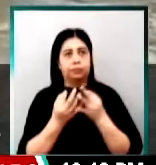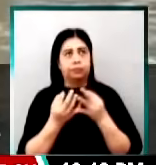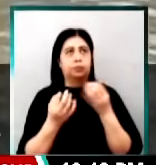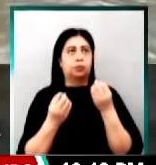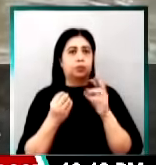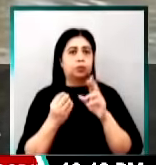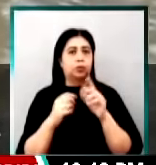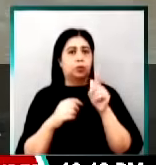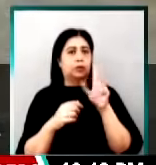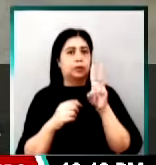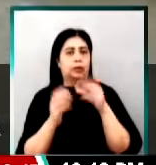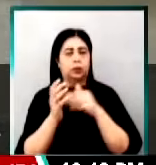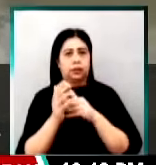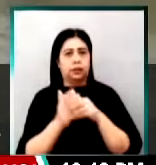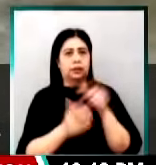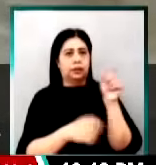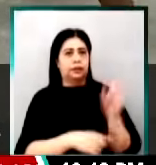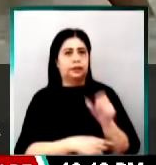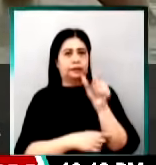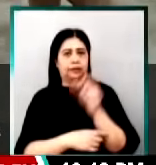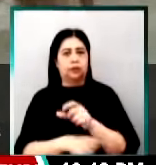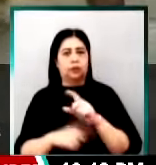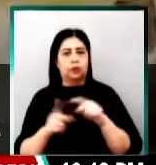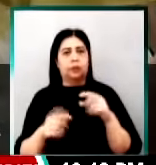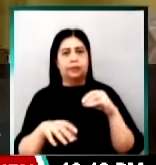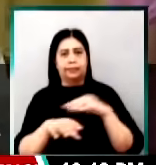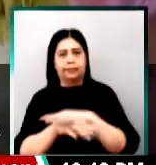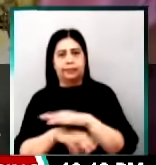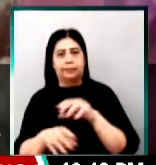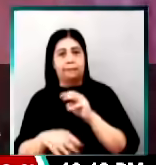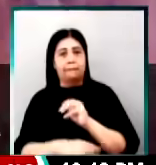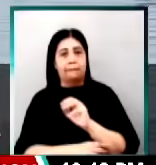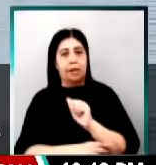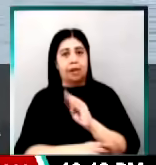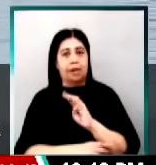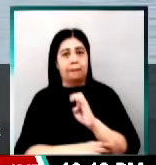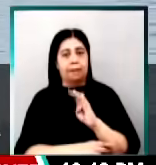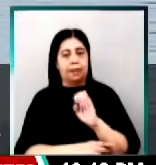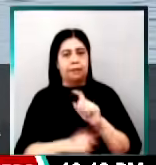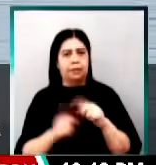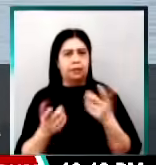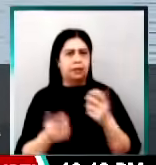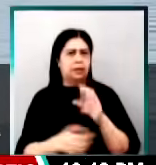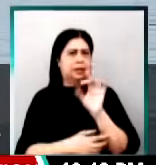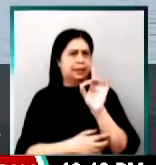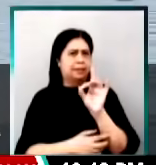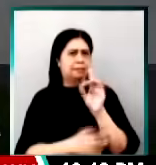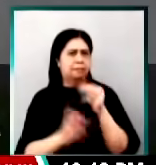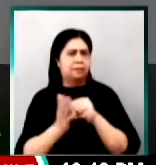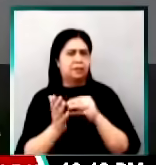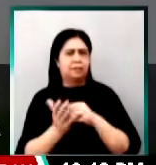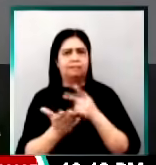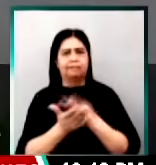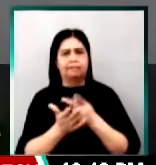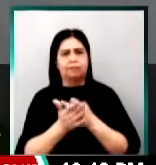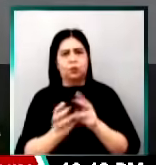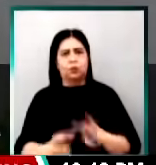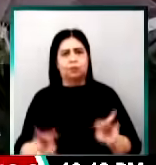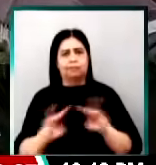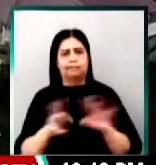26,000 individual ang apektado. Sa Makabebe, aabot na sa mahigit 8 milyong piso ang halaga ng pinsala sa